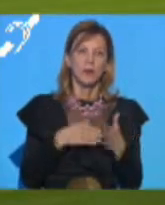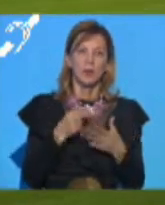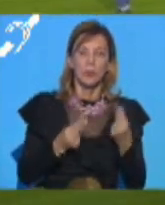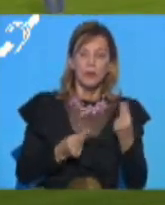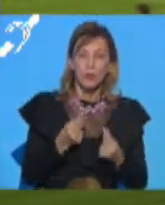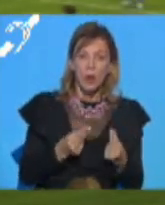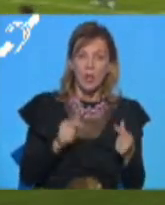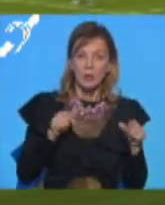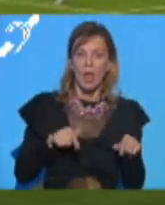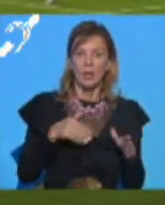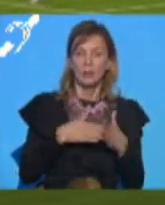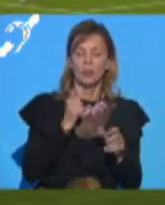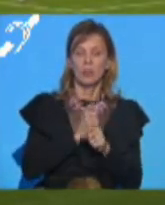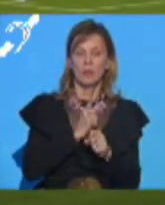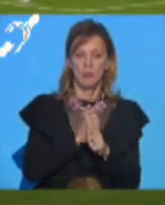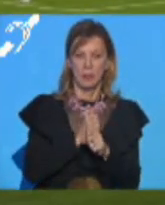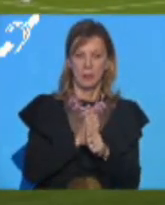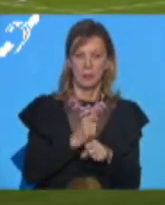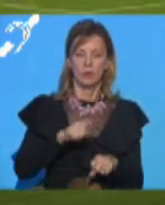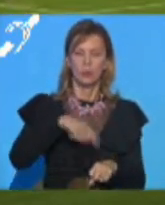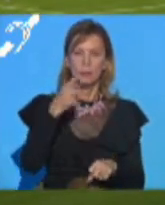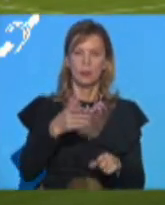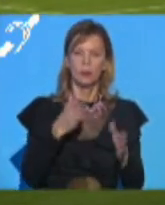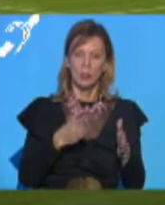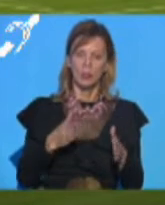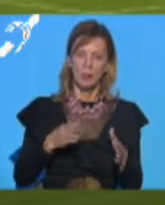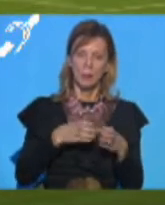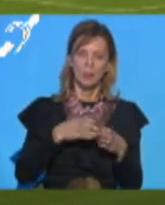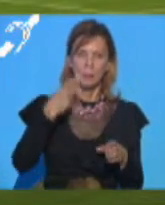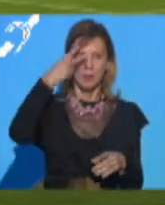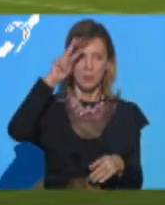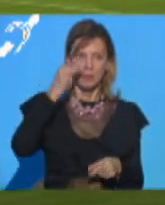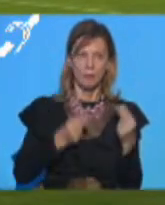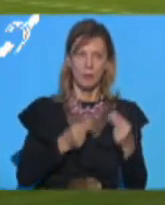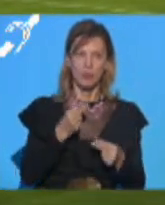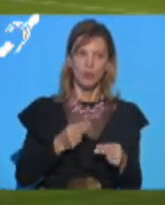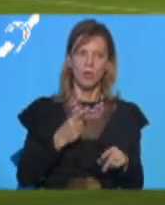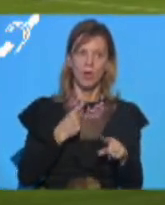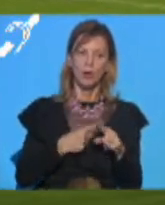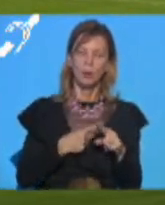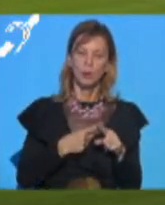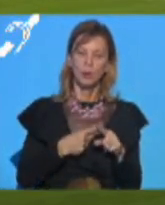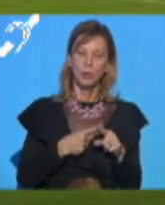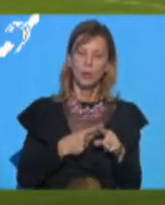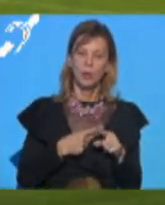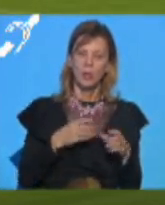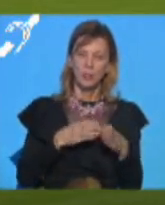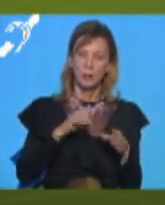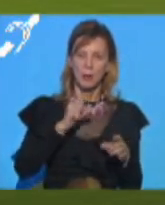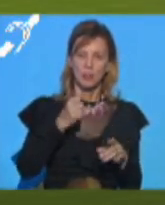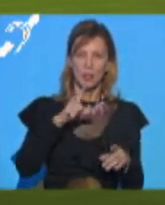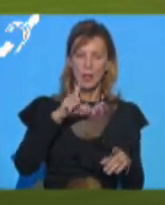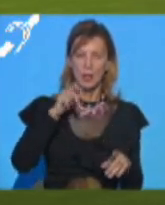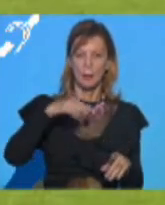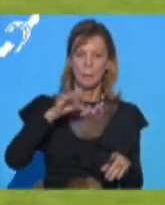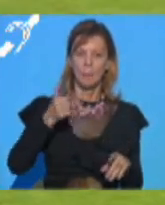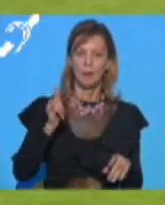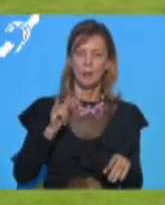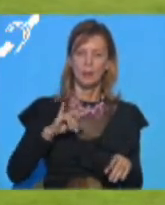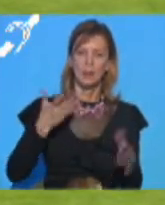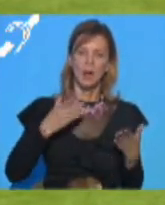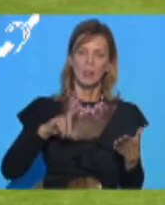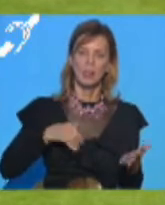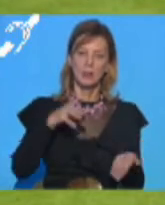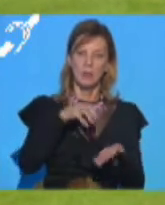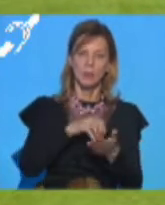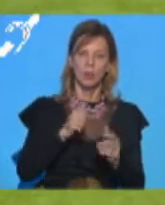jucat și pe ele au făcut niște puncte. În următoarea etapă, CSM Slatina va juca în deplasare cu CS Comunal Schelimber, echipa aflată pe poziția